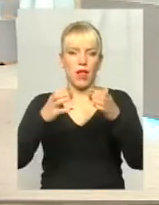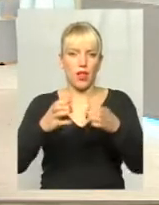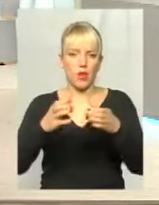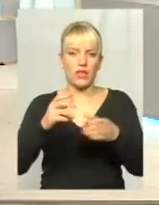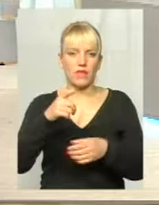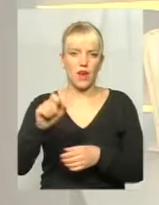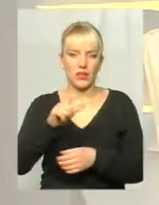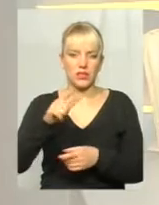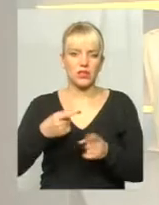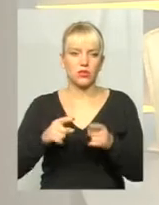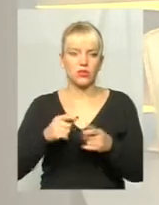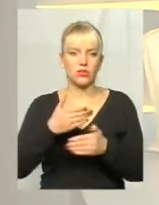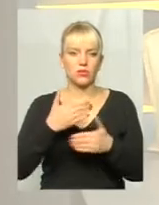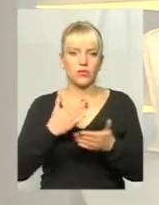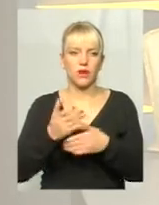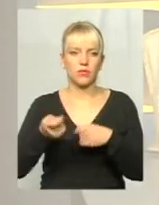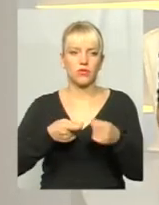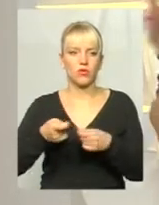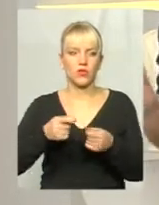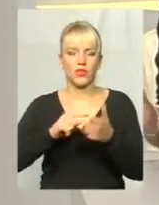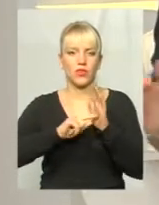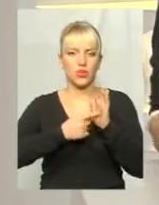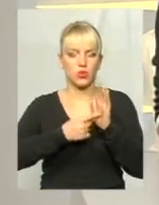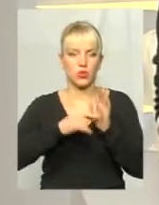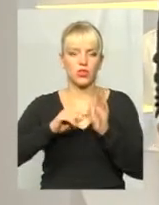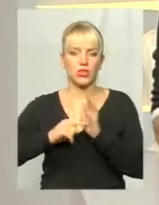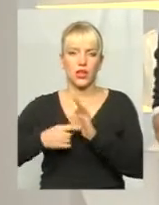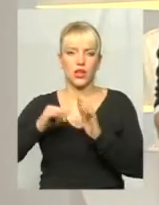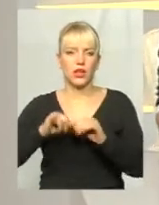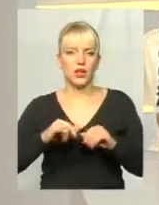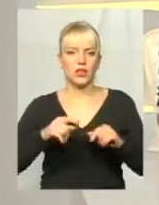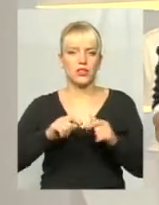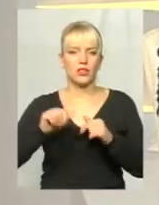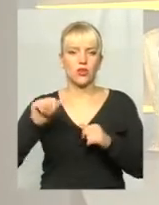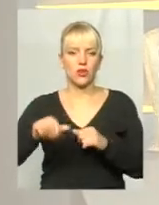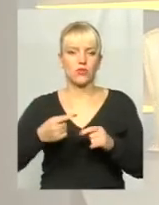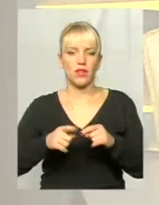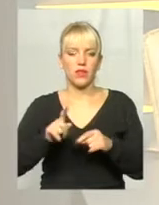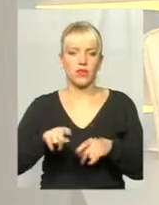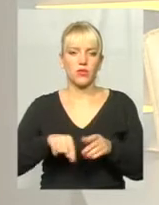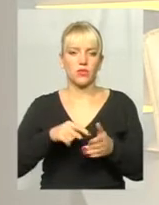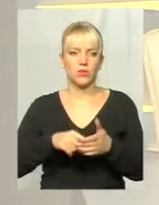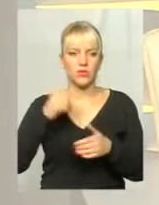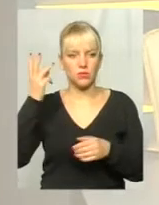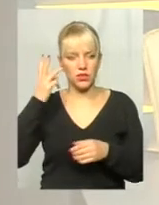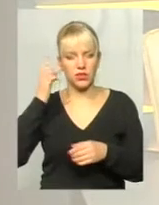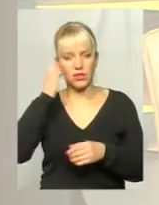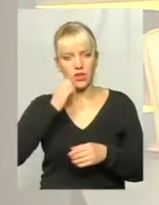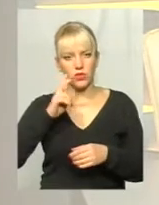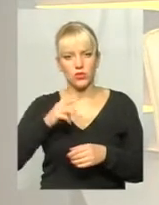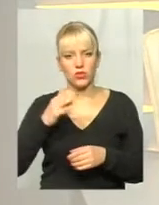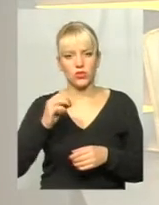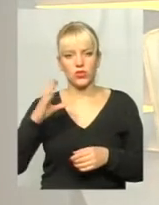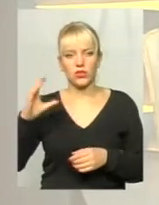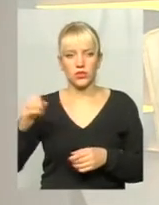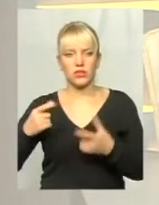газом, тому що ми маємо і в торгівельних точках, і, зокрема, навіть в місті Хмельницькому на Старокостянтинівському шосе,